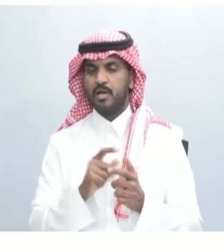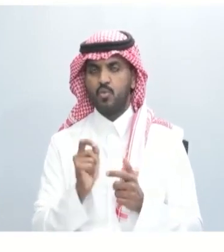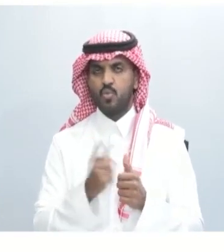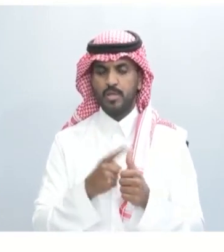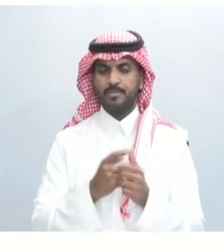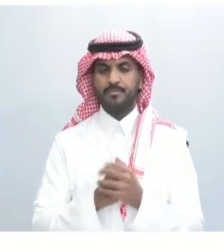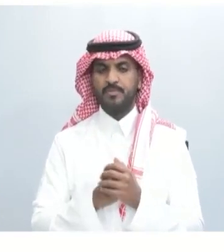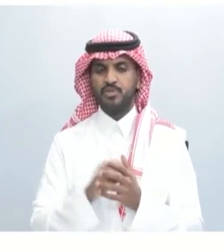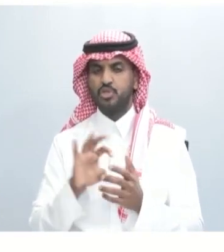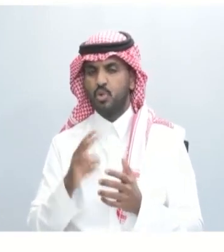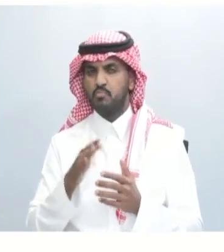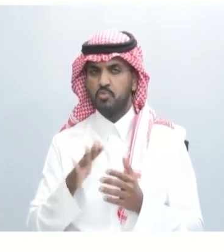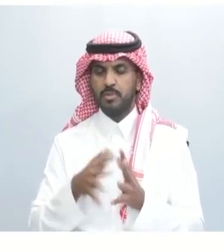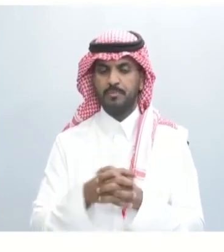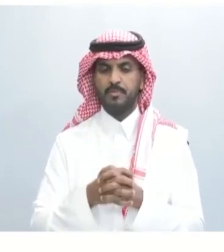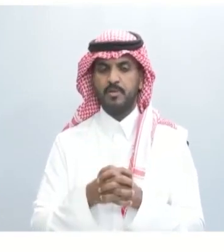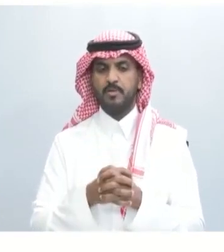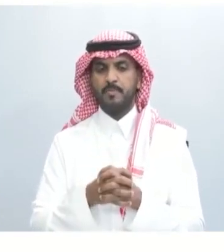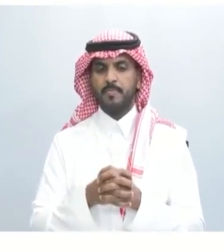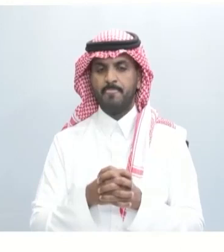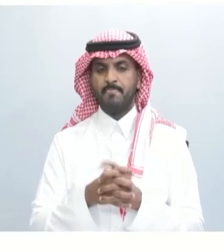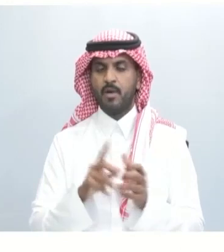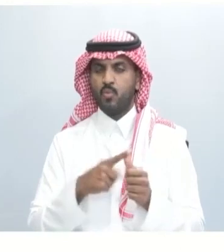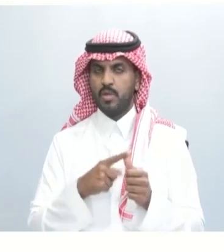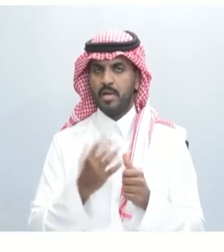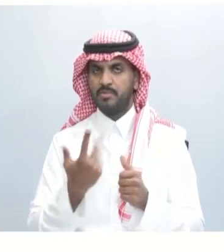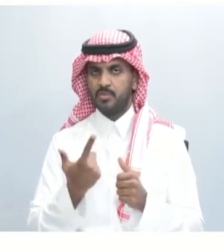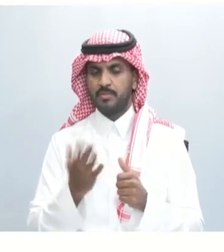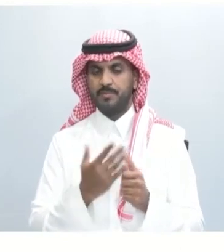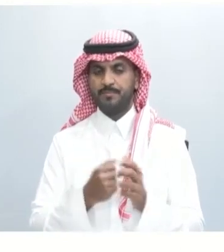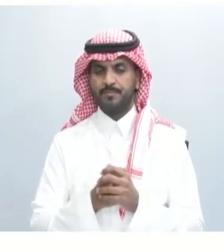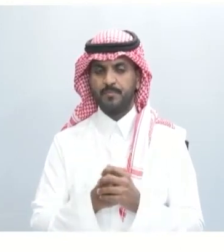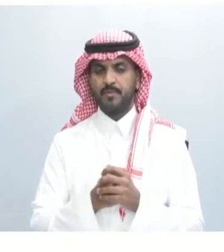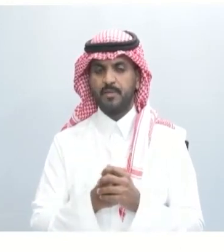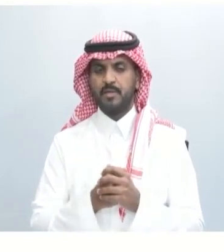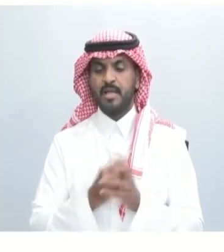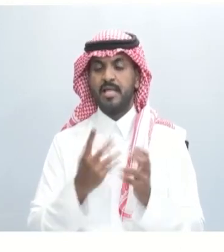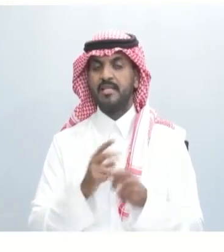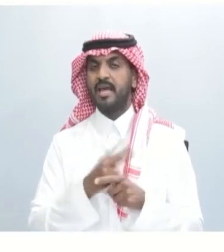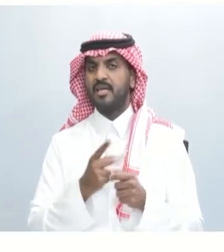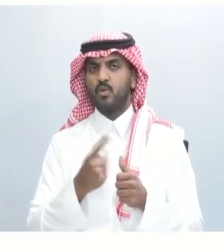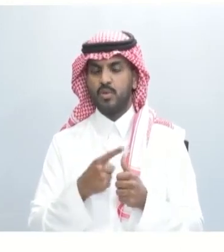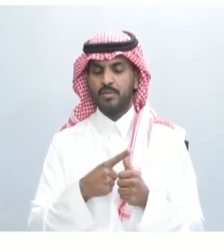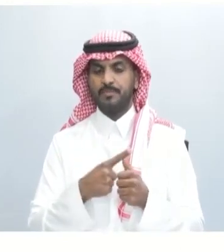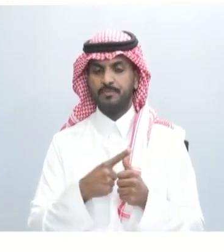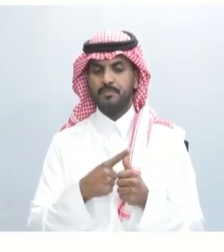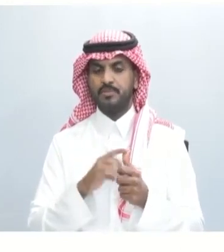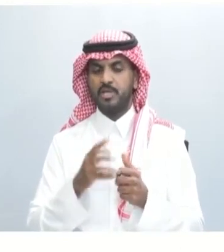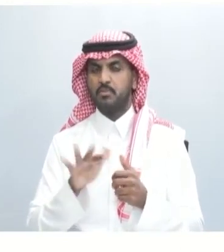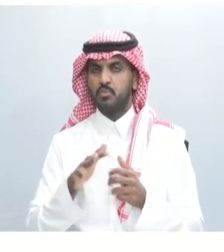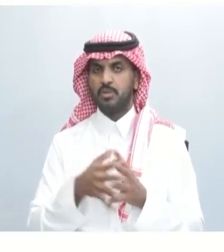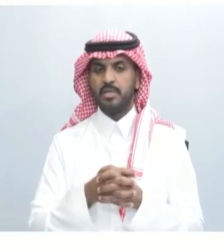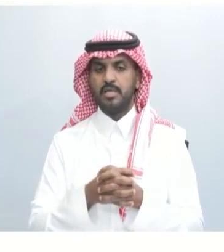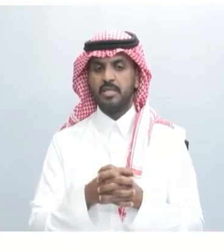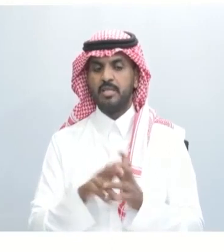هذه الاجابه الممكنه اعداد اوليه احد هذه الاعداد الاوليه الخمسه والسبعه الاعداد غير الاوليه كذلك اجابه ممكنه